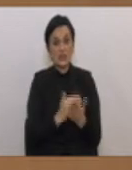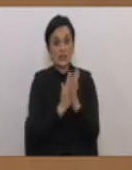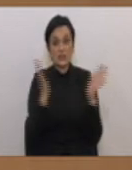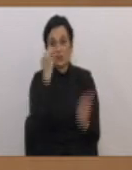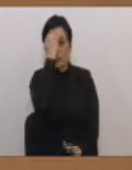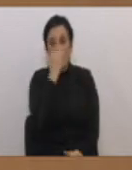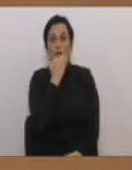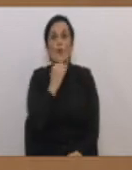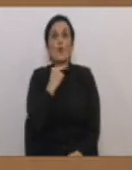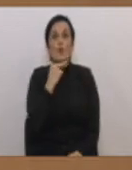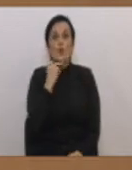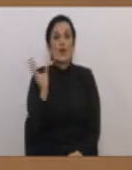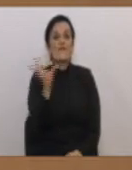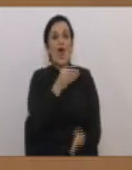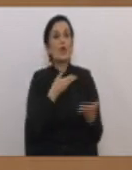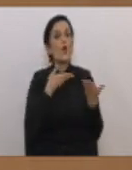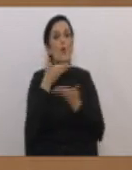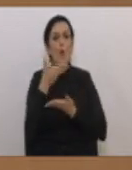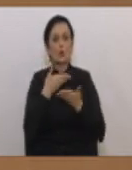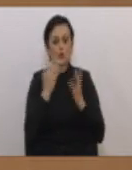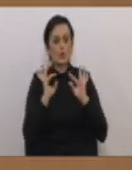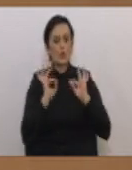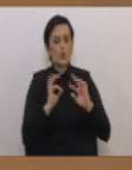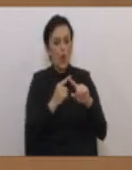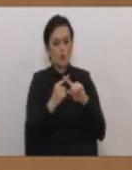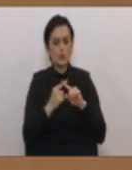მადლობა ყურადღებისთვის, ყველას მოგიწოდებთ კონსტრუქციული თანამშრომლობისგან.